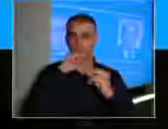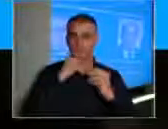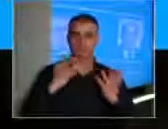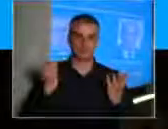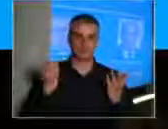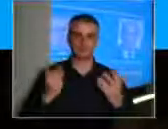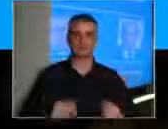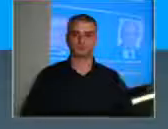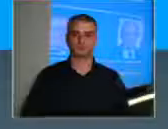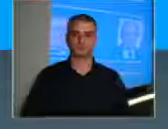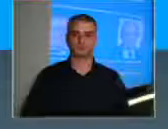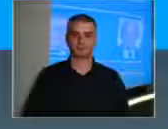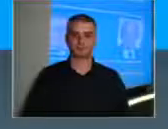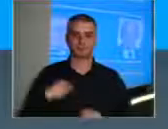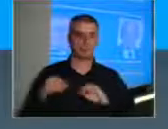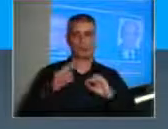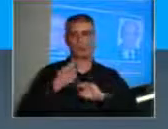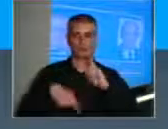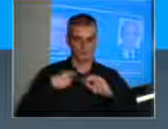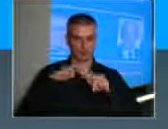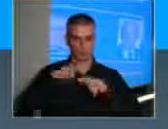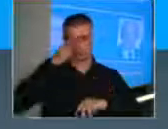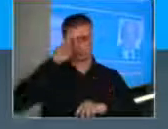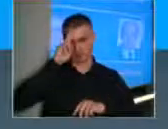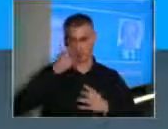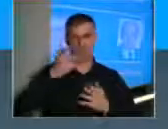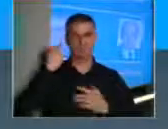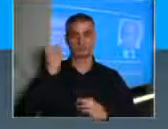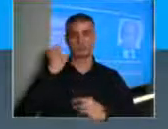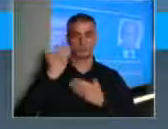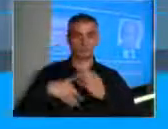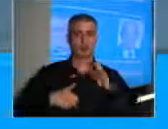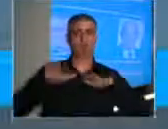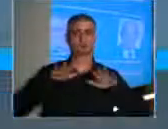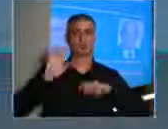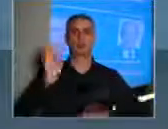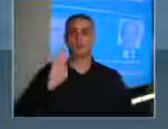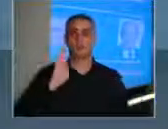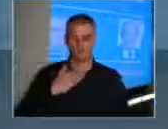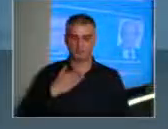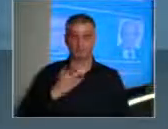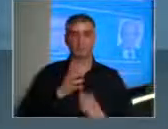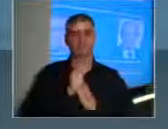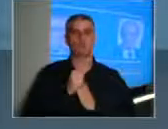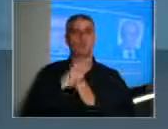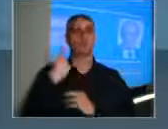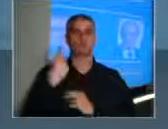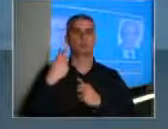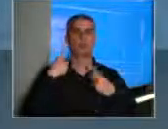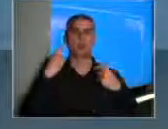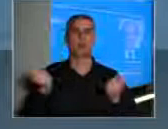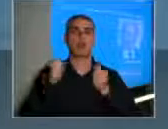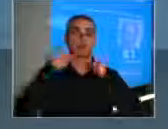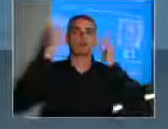אנחנו עוברים לעניין הבא. נשארים בליכוד בעצם. מאז מוצאי שבת, ראש הממשלה בנימין נתניהו מוביל בעצמו